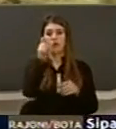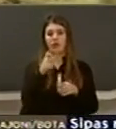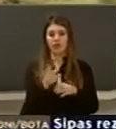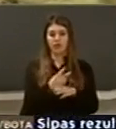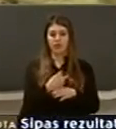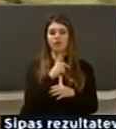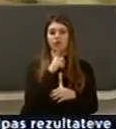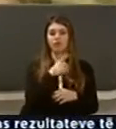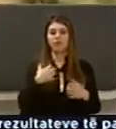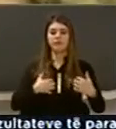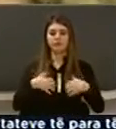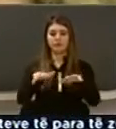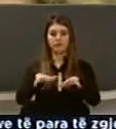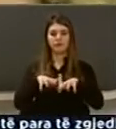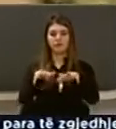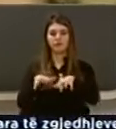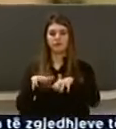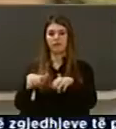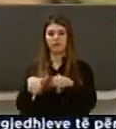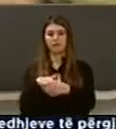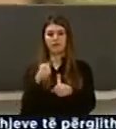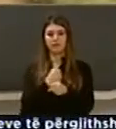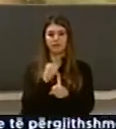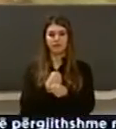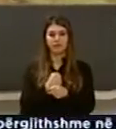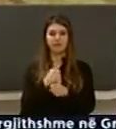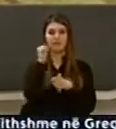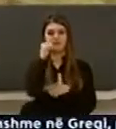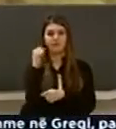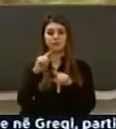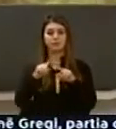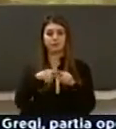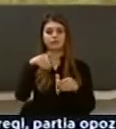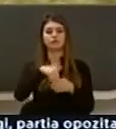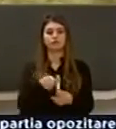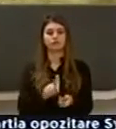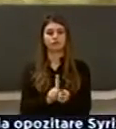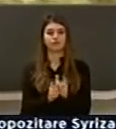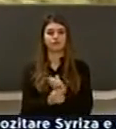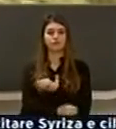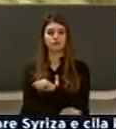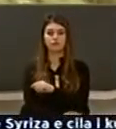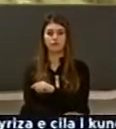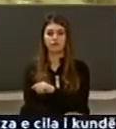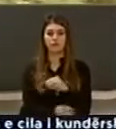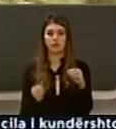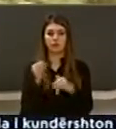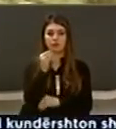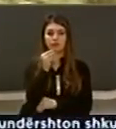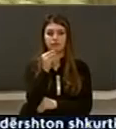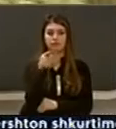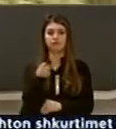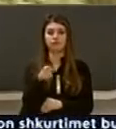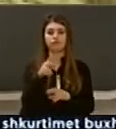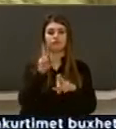rahatoj, akomodoj sa më shumë njerëz përmes administratës shkon duke u varfruar. Pra, ekziston një korelacion i fuqishëm pozitiv në mes